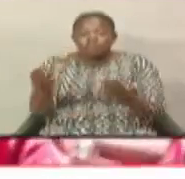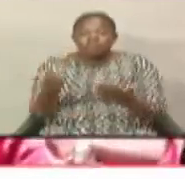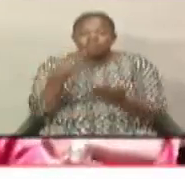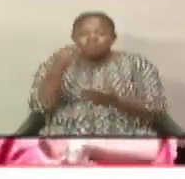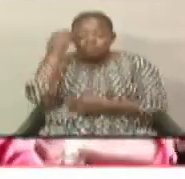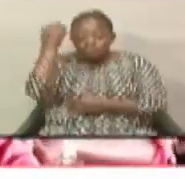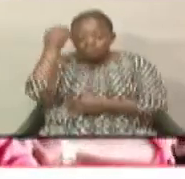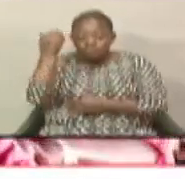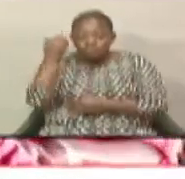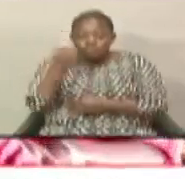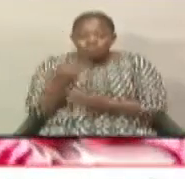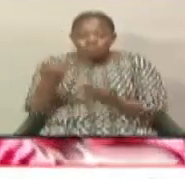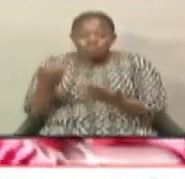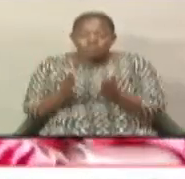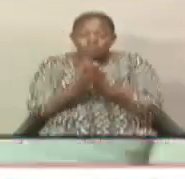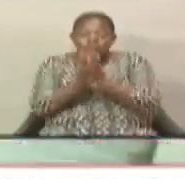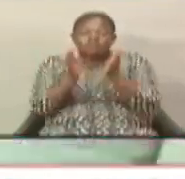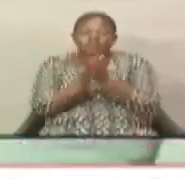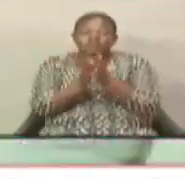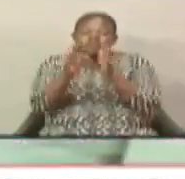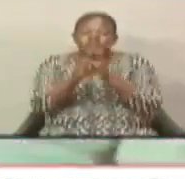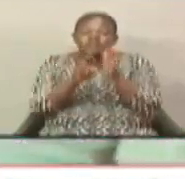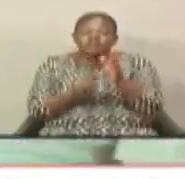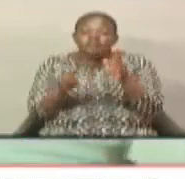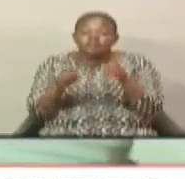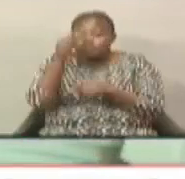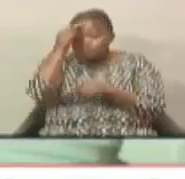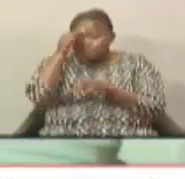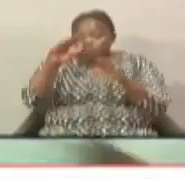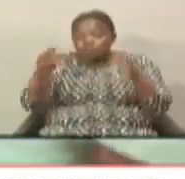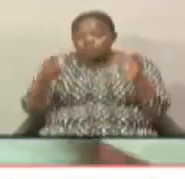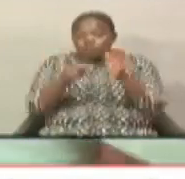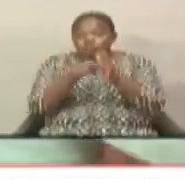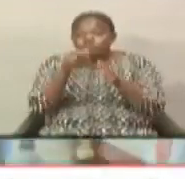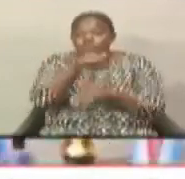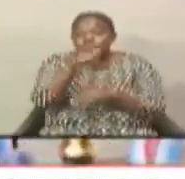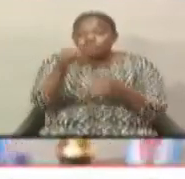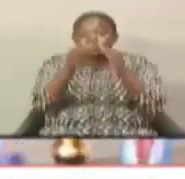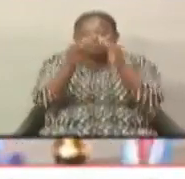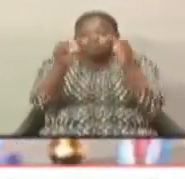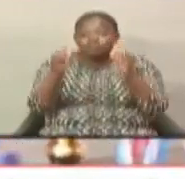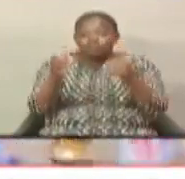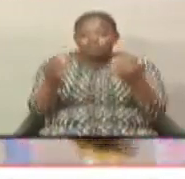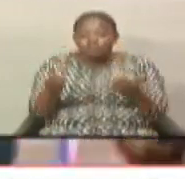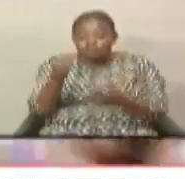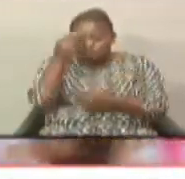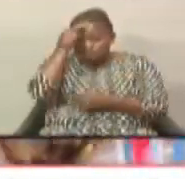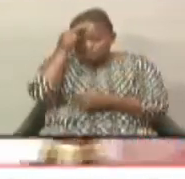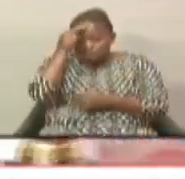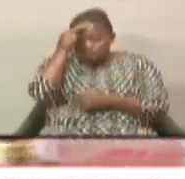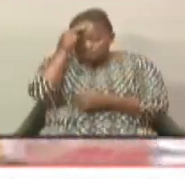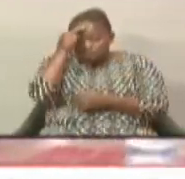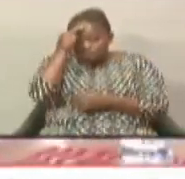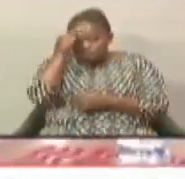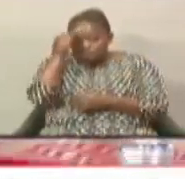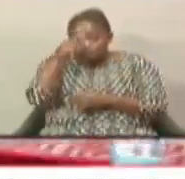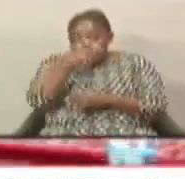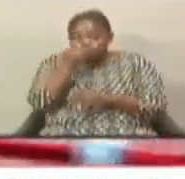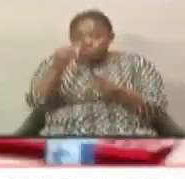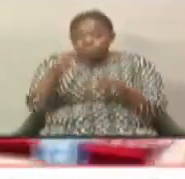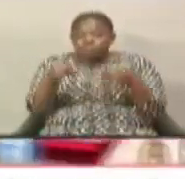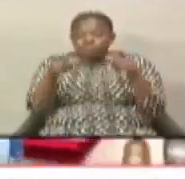empaka zino ayanjudde ebivuddemu n'abayizi nga bwe boolesezza ku buli mutendera. Abayizi abakise ku bannaabwe baweereddwa